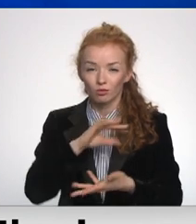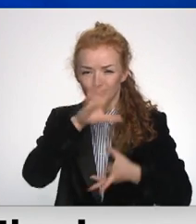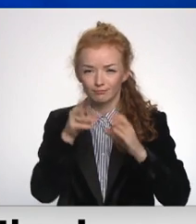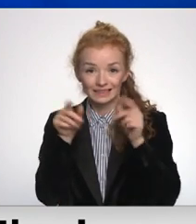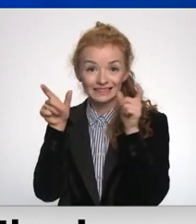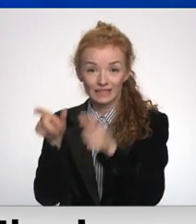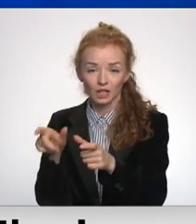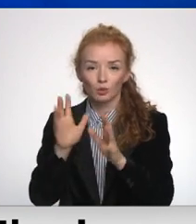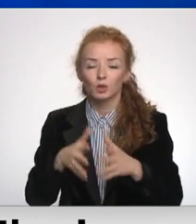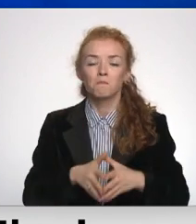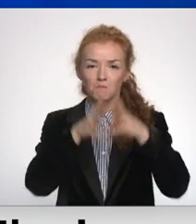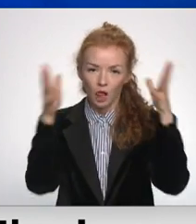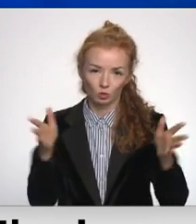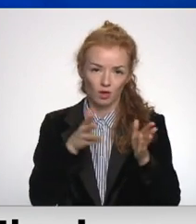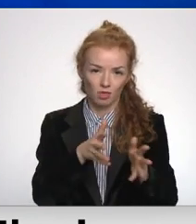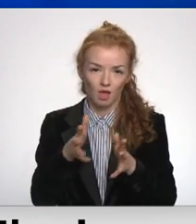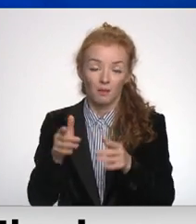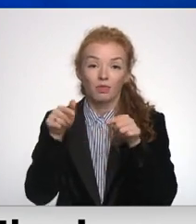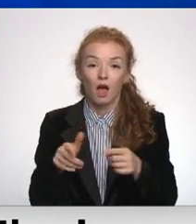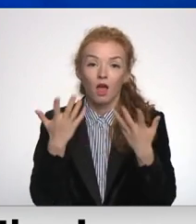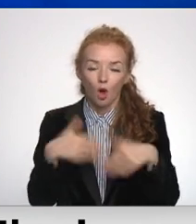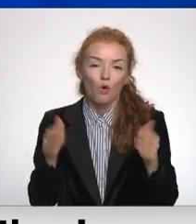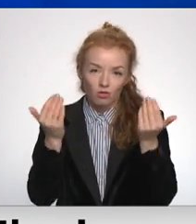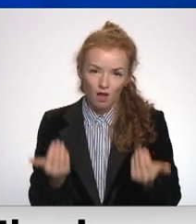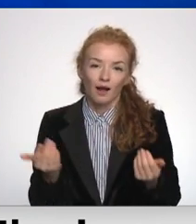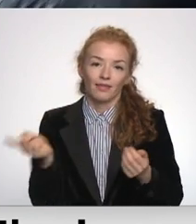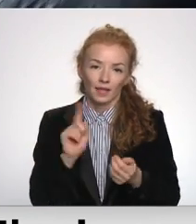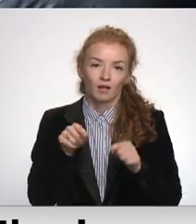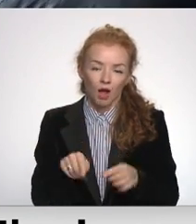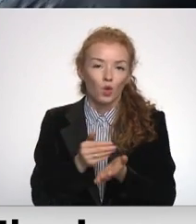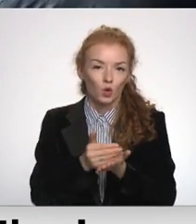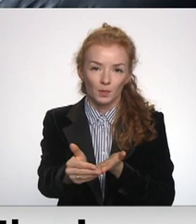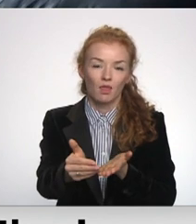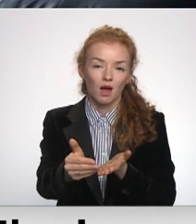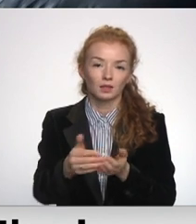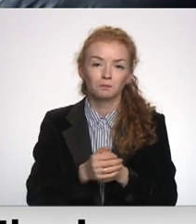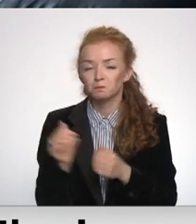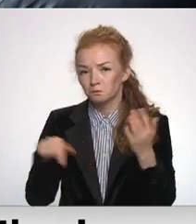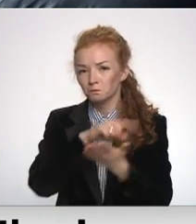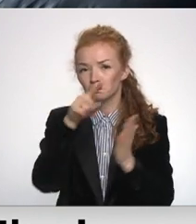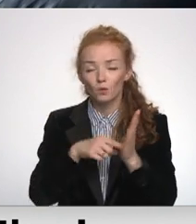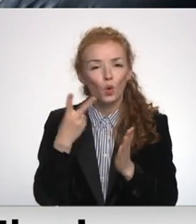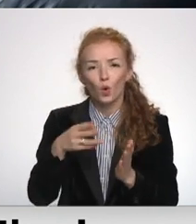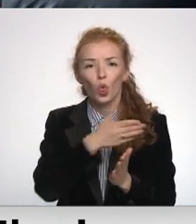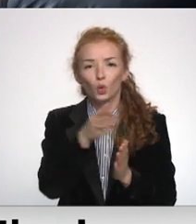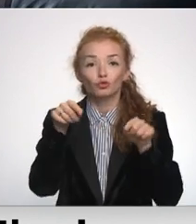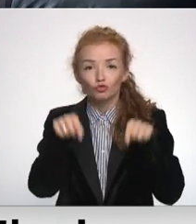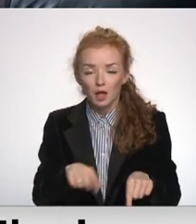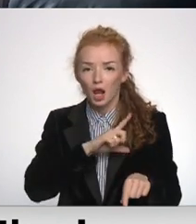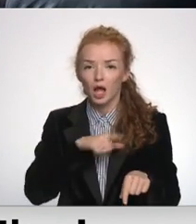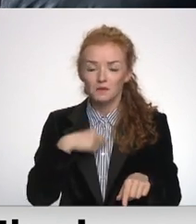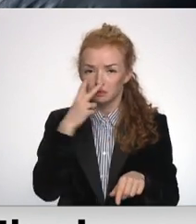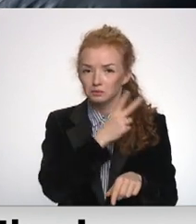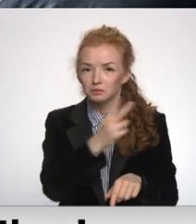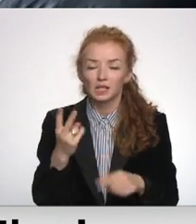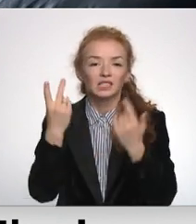sankcijām būs milzu ietekme, un tā jau tagad ir un turpināsies. Ko jūs secinājāt šeit Latvijā? Kā